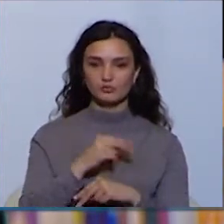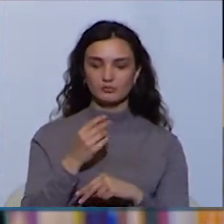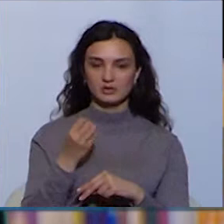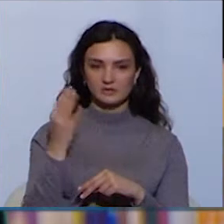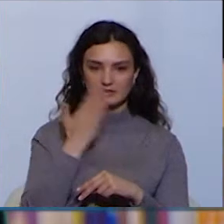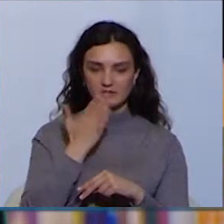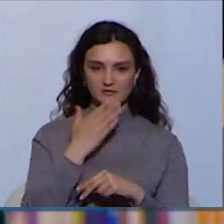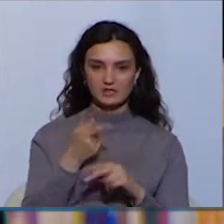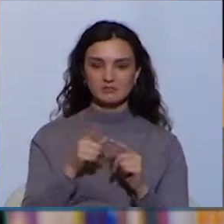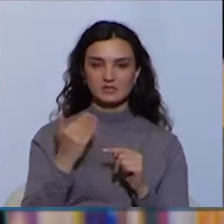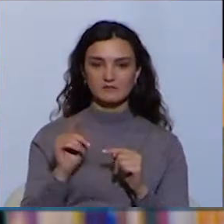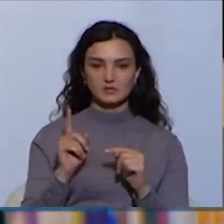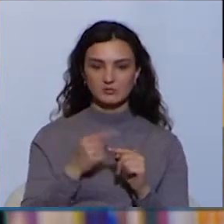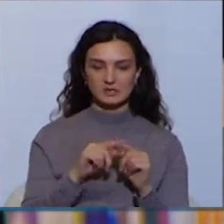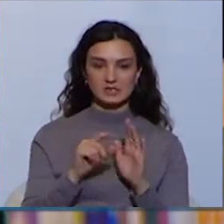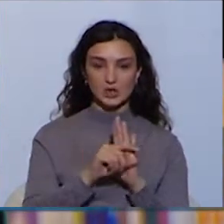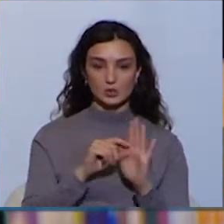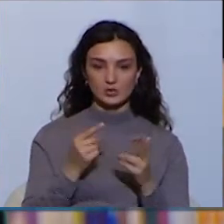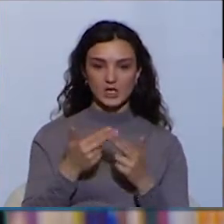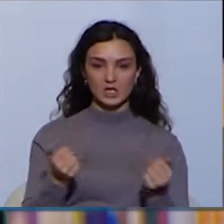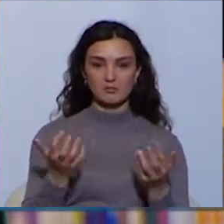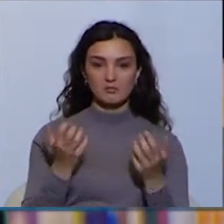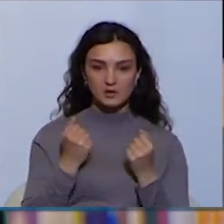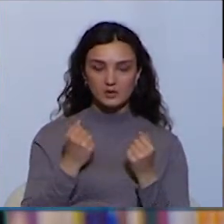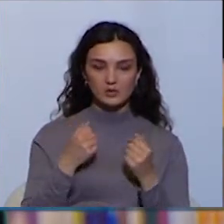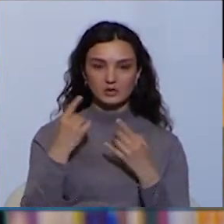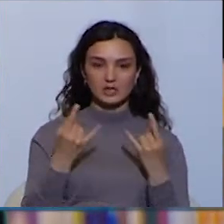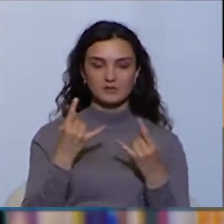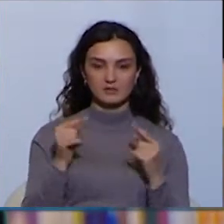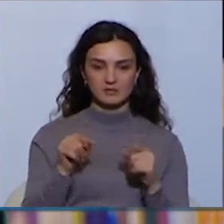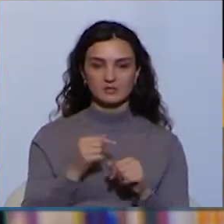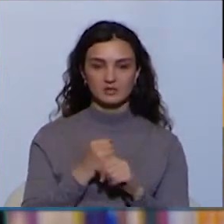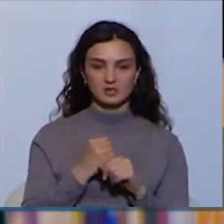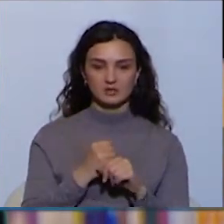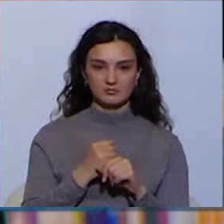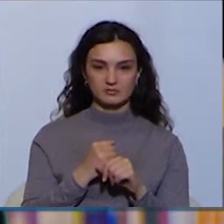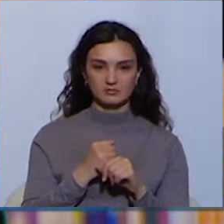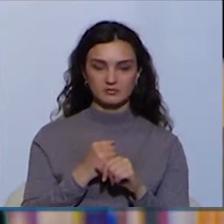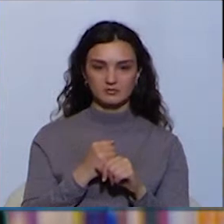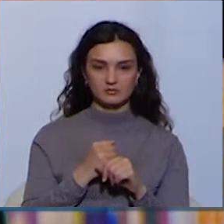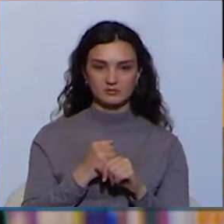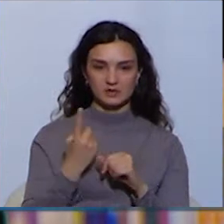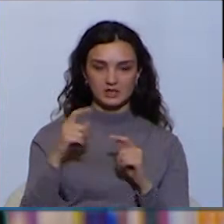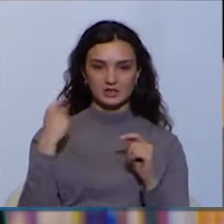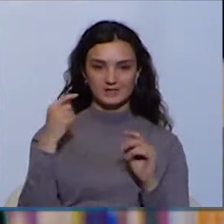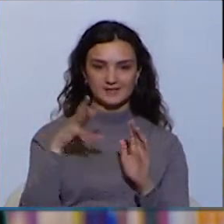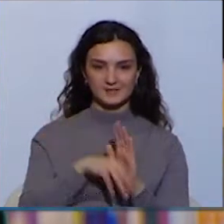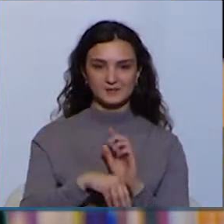ამბობს სწავლა იმისთვის, რომ ეს სტატუსი მას მიეღო. ტელევიზია მას აკეთებს, ვიცი, ერთ